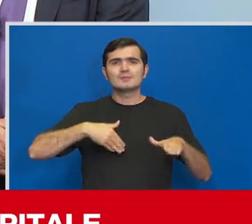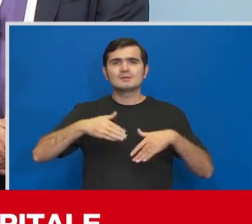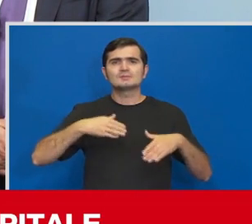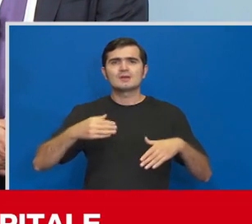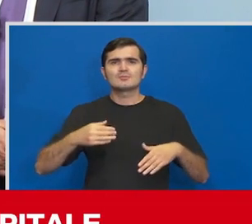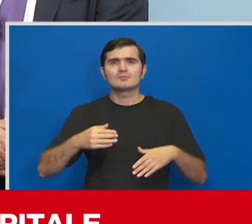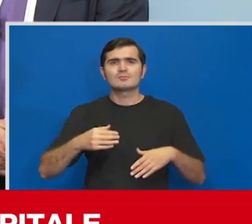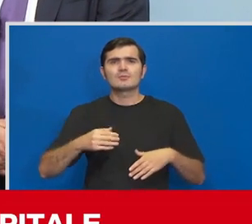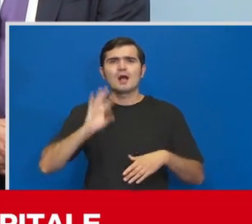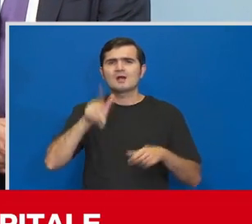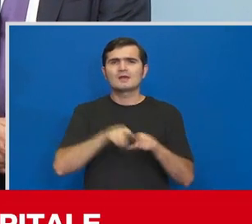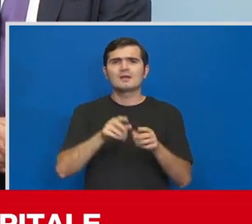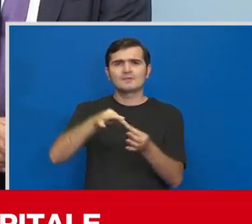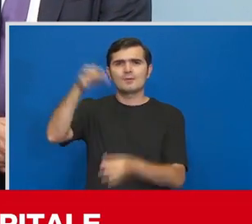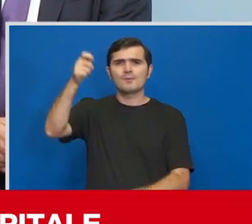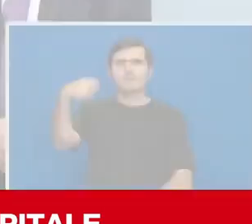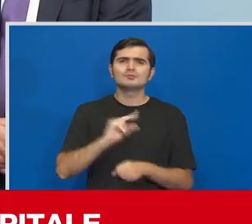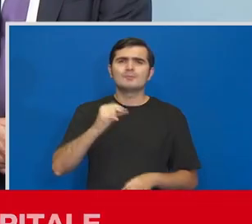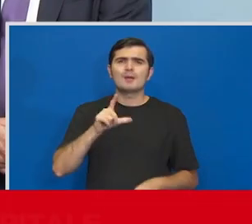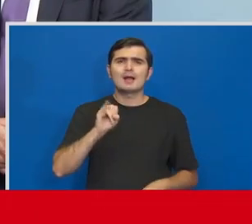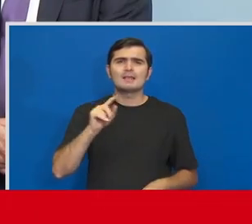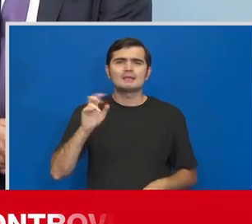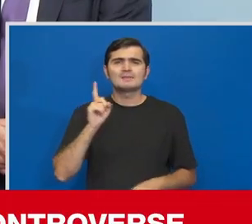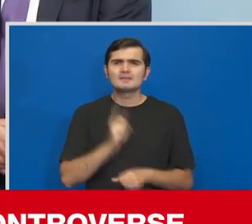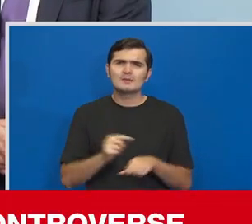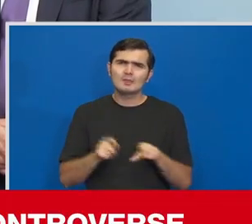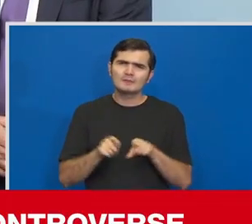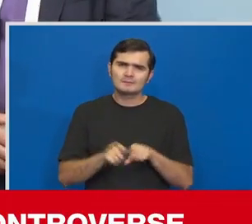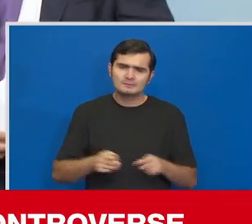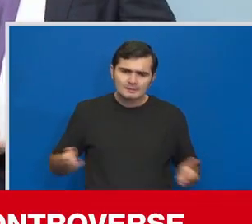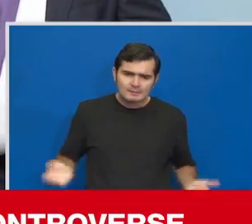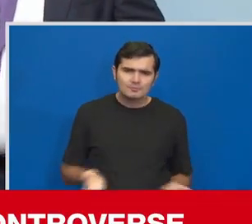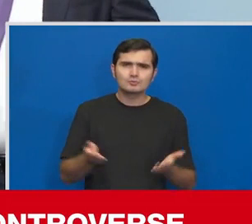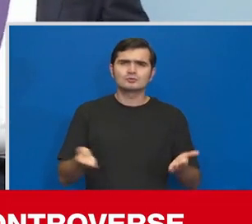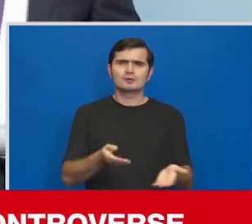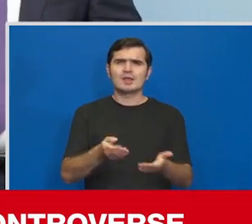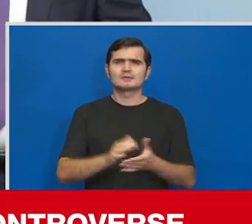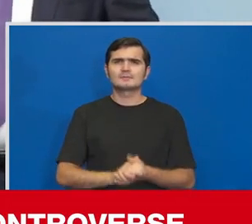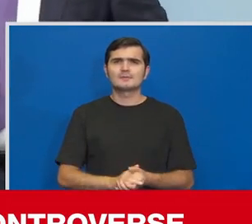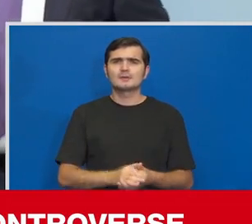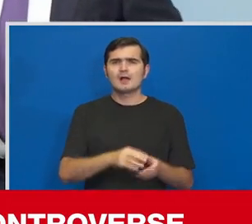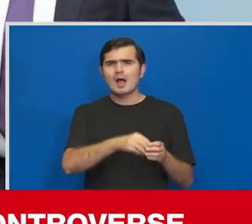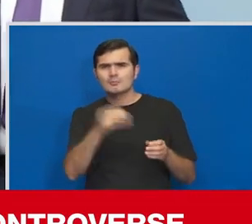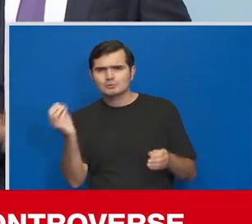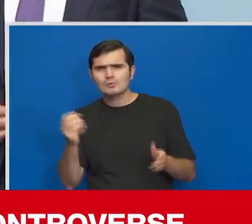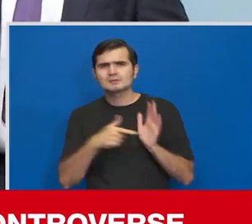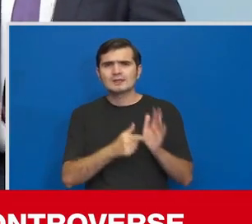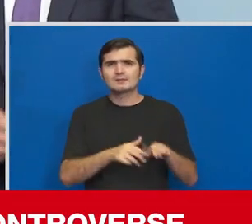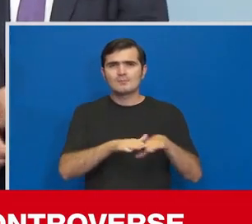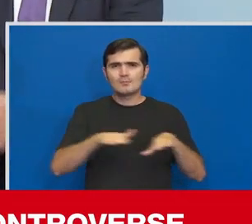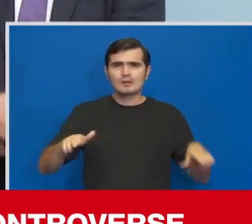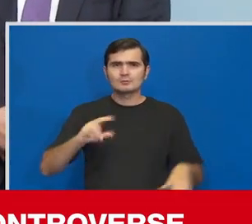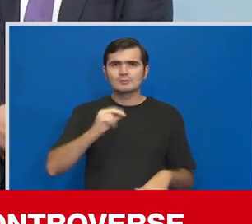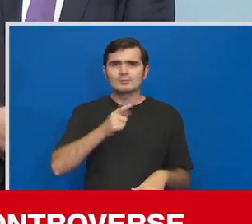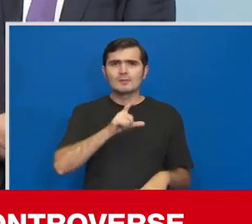și dintr-o dată toate lucrurile se schimbau în România. Noi am impulsionat deja prin faptul că am scos paturile de paliație